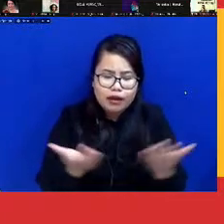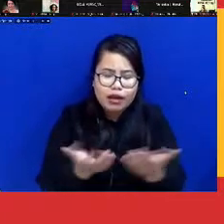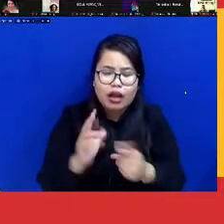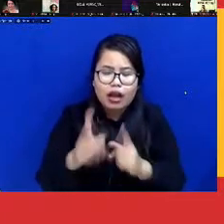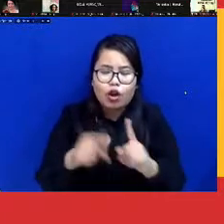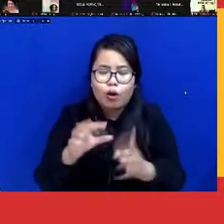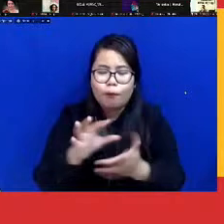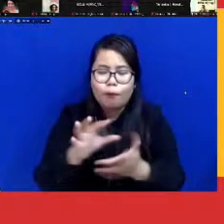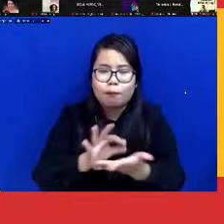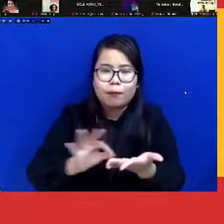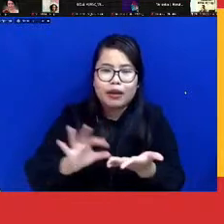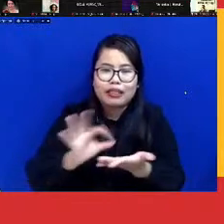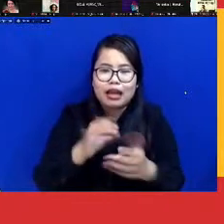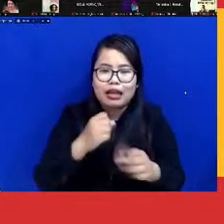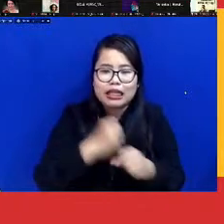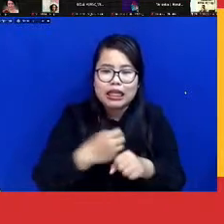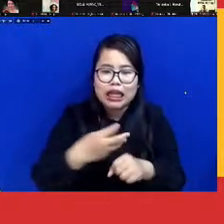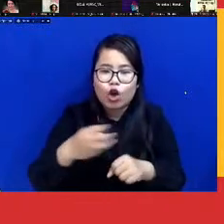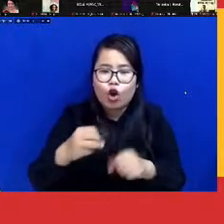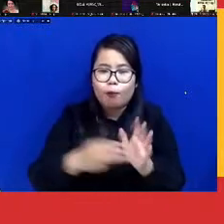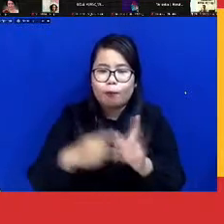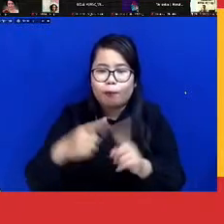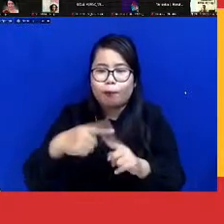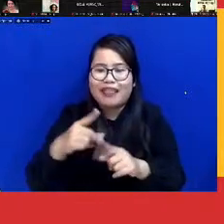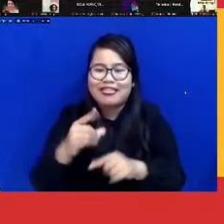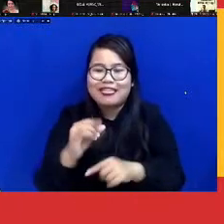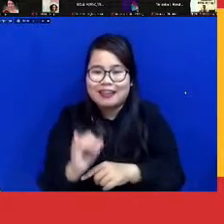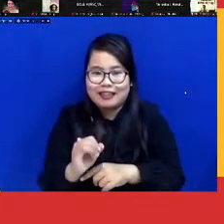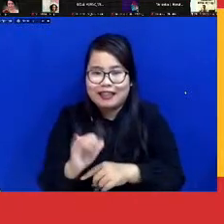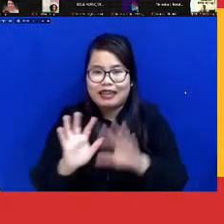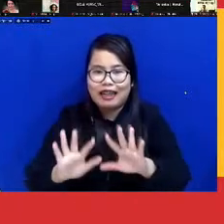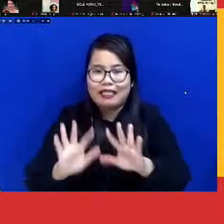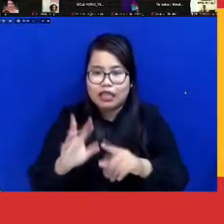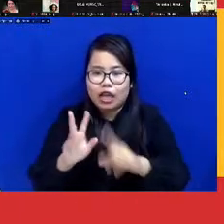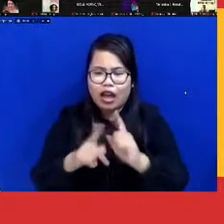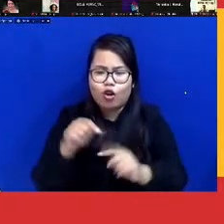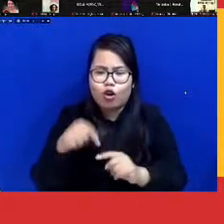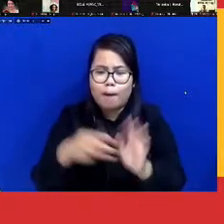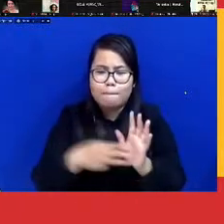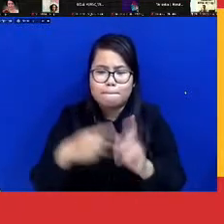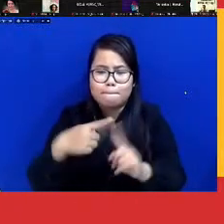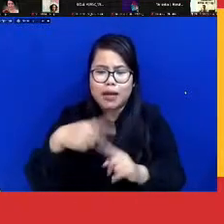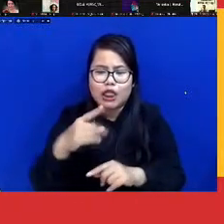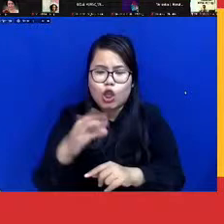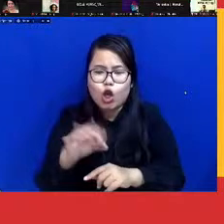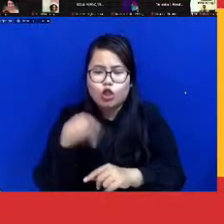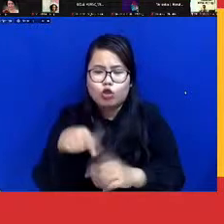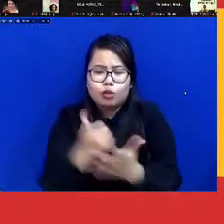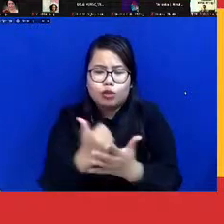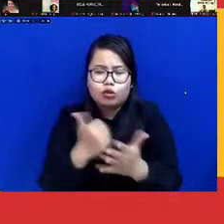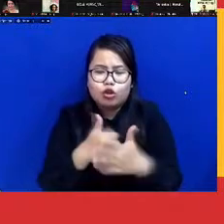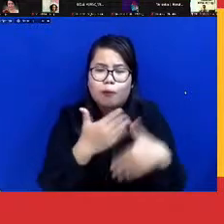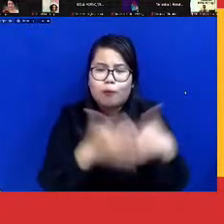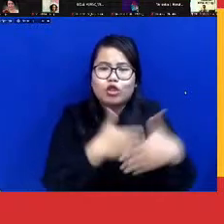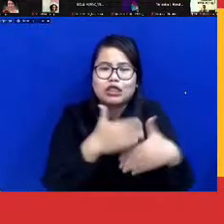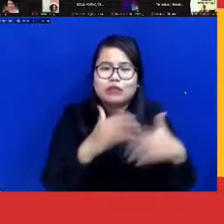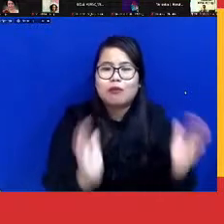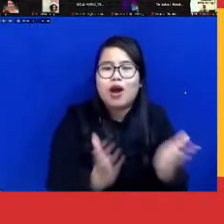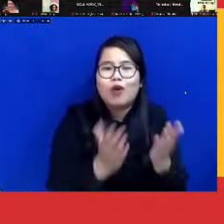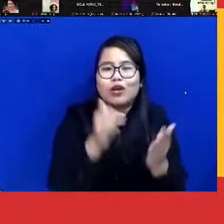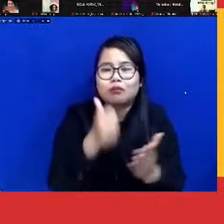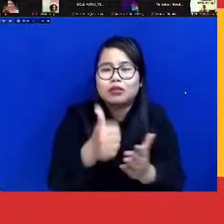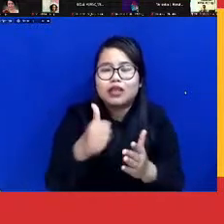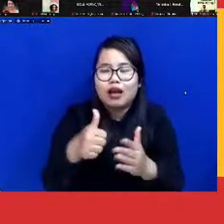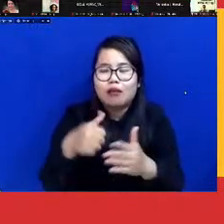peta geometri nanti metro itu betul-betul dalam proses pembangunan yang tadi